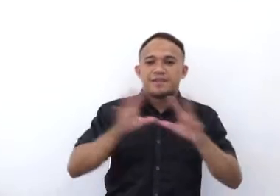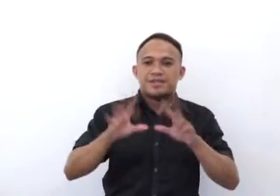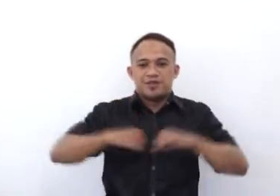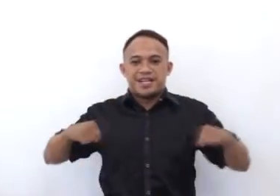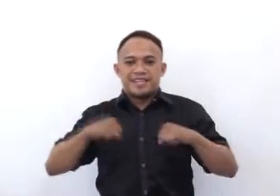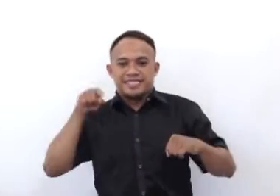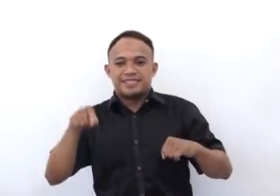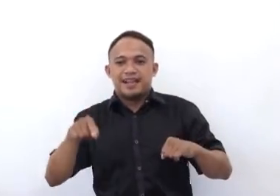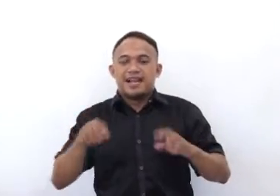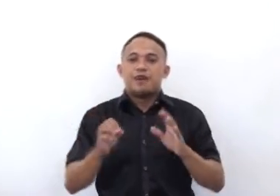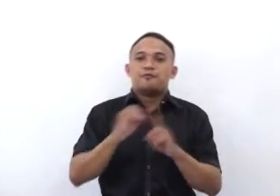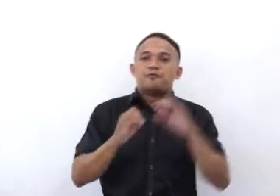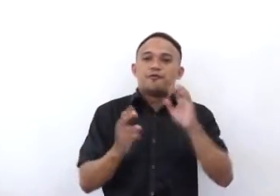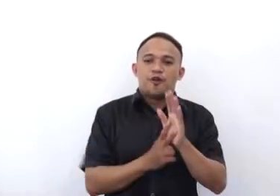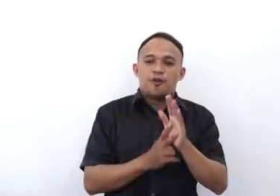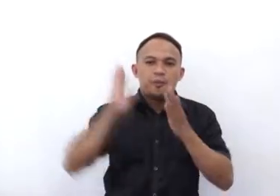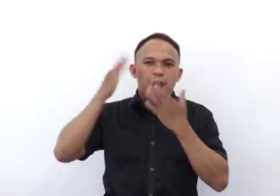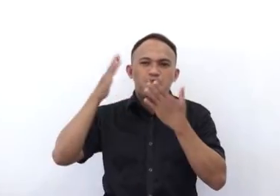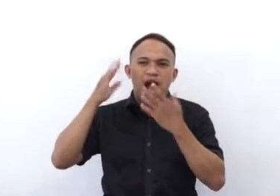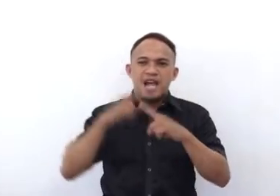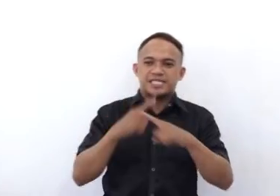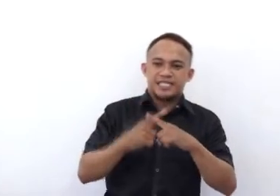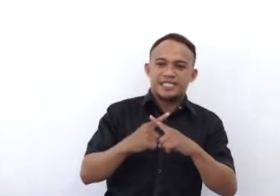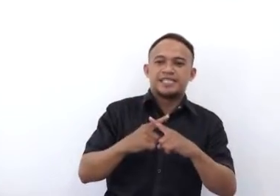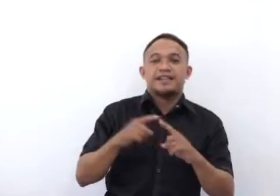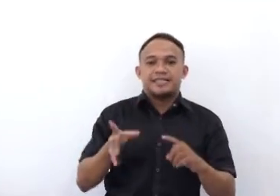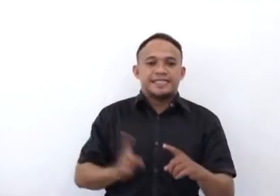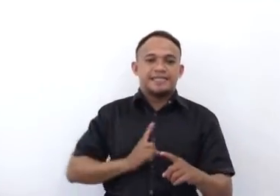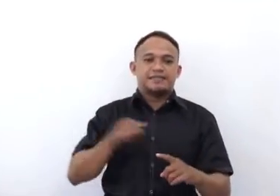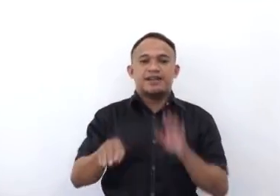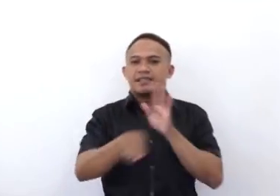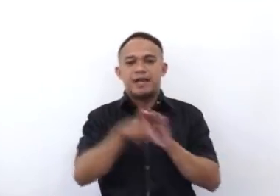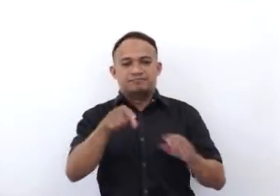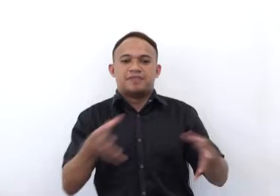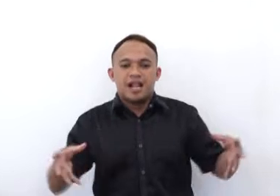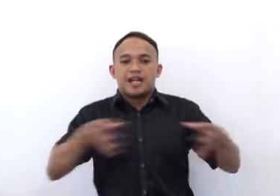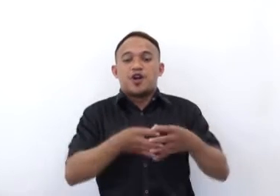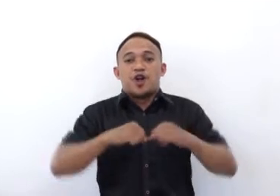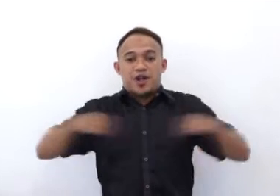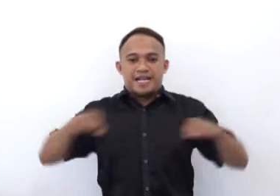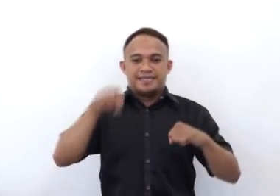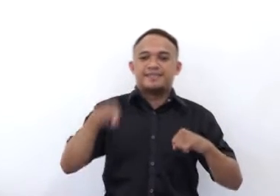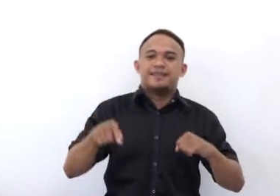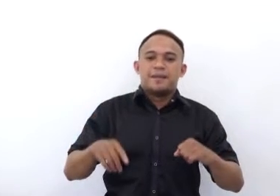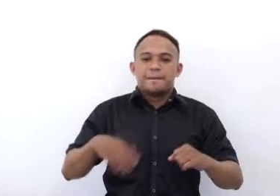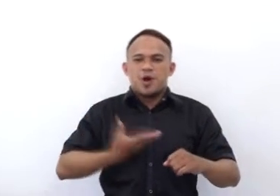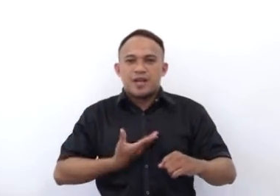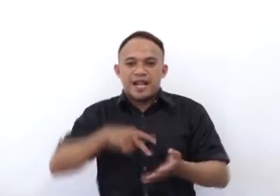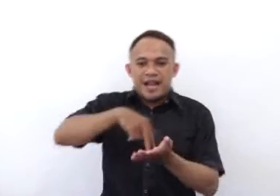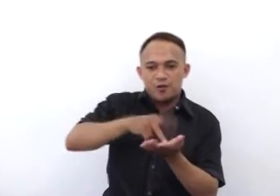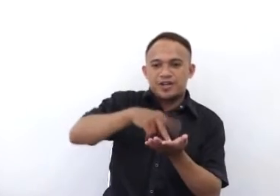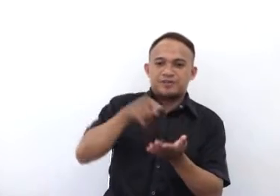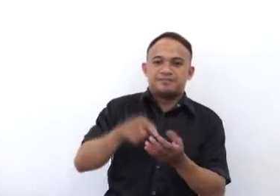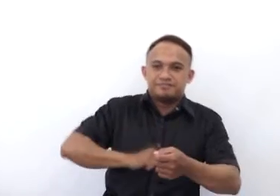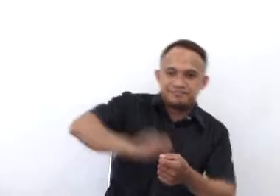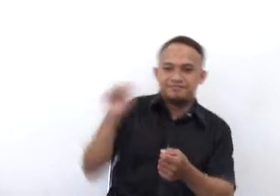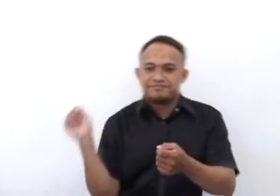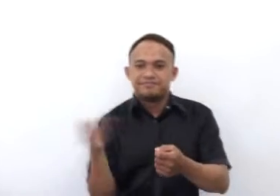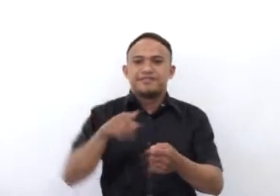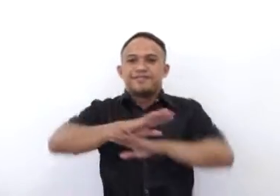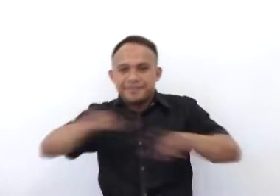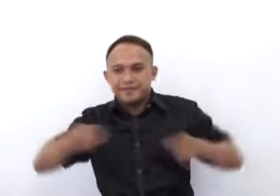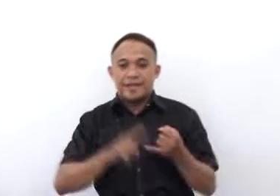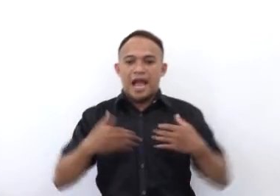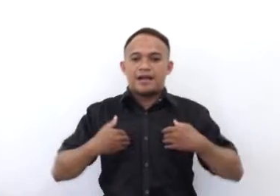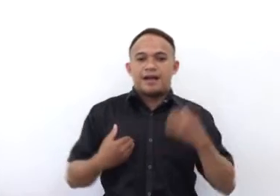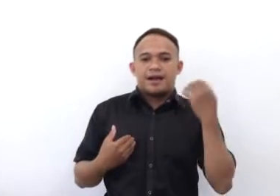yang akan diikuti oleh 18 atlet di PON Papua 20 terdiri dari cabang olahraga atletik, sepak